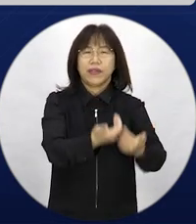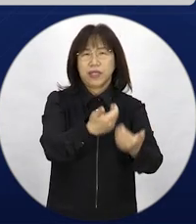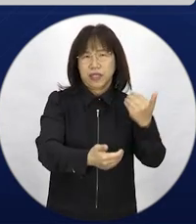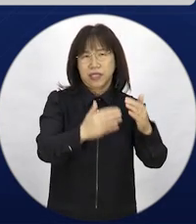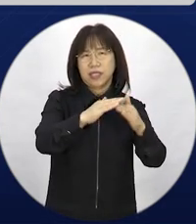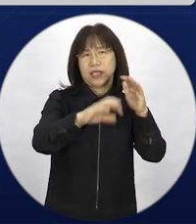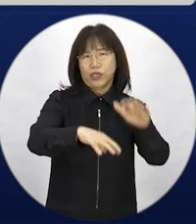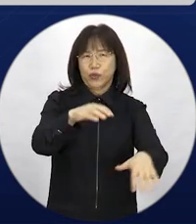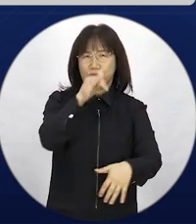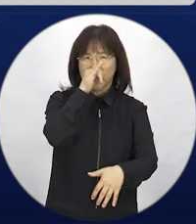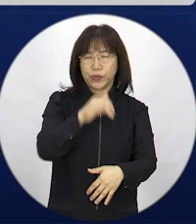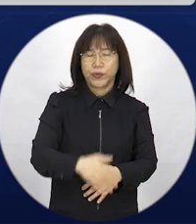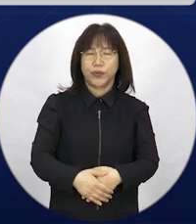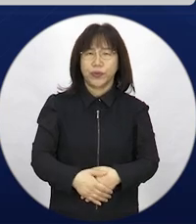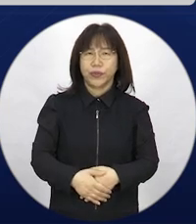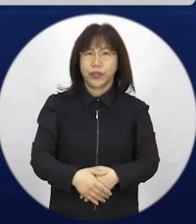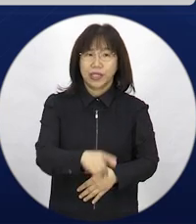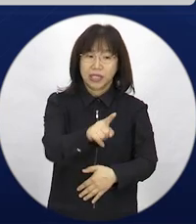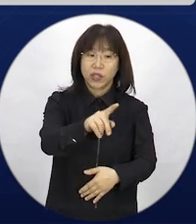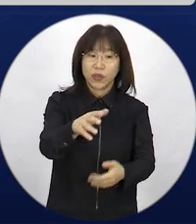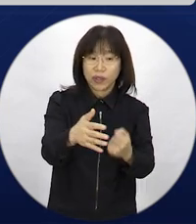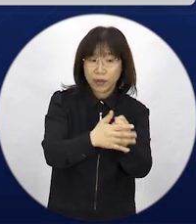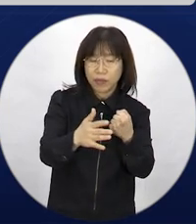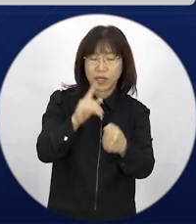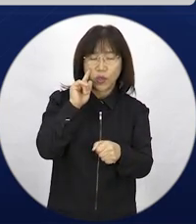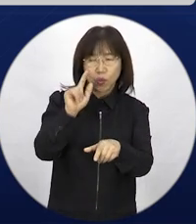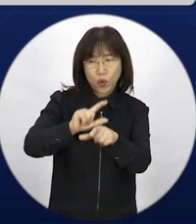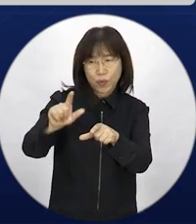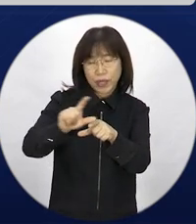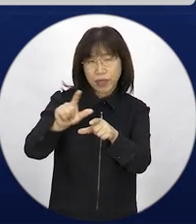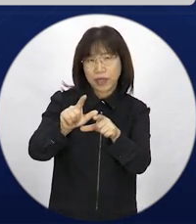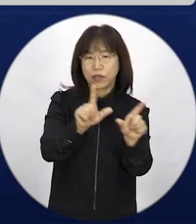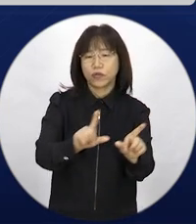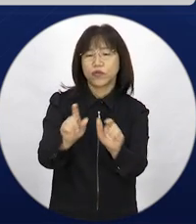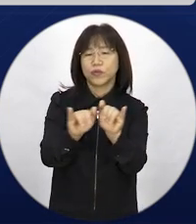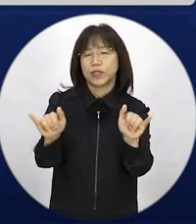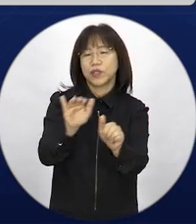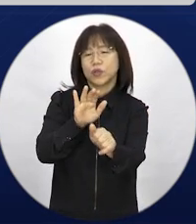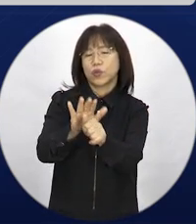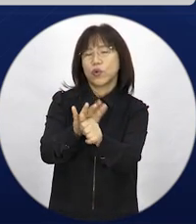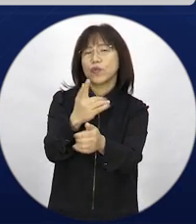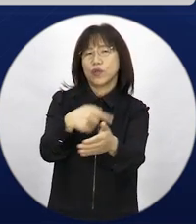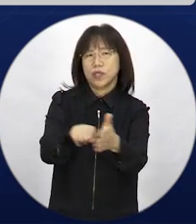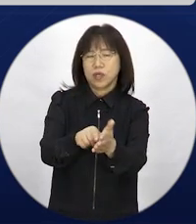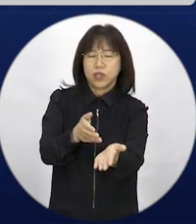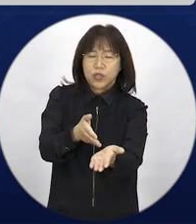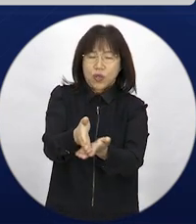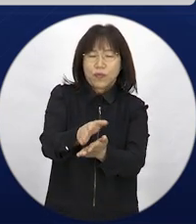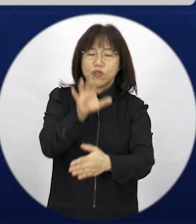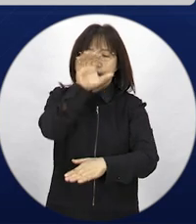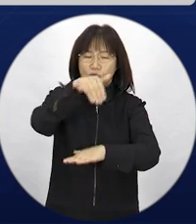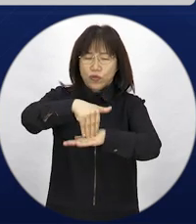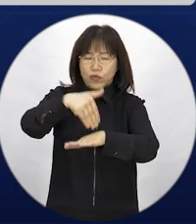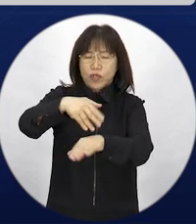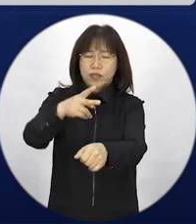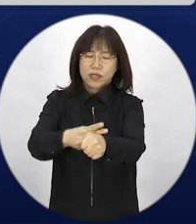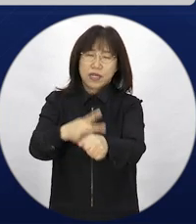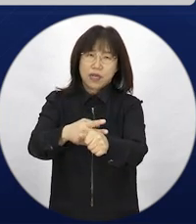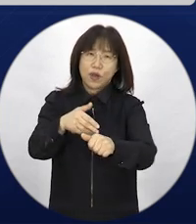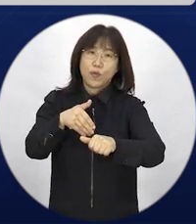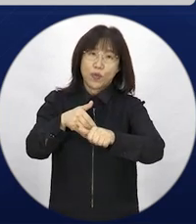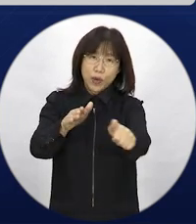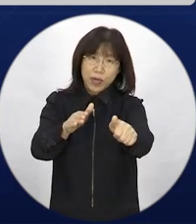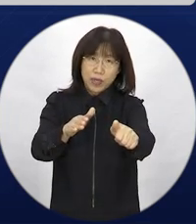있는데요. 강서구가 이런 반려동물의 문제 행동으로 고민하는 구민들을 위해 전문 훈련사가 집으로 직접